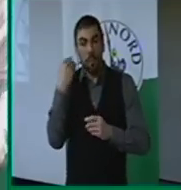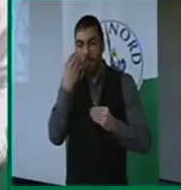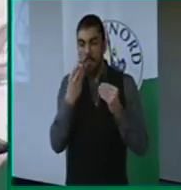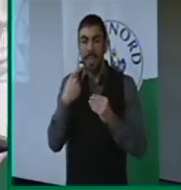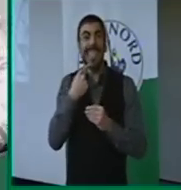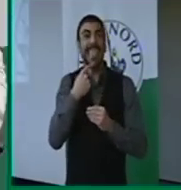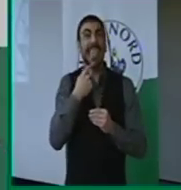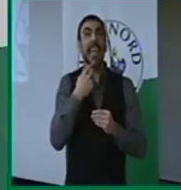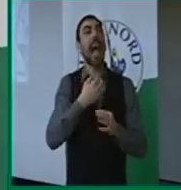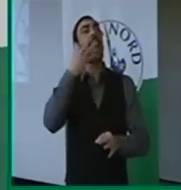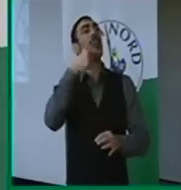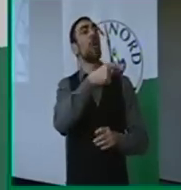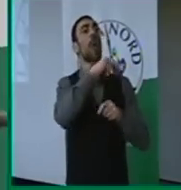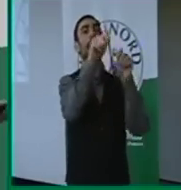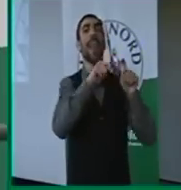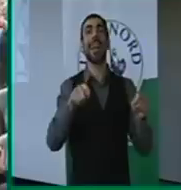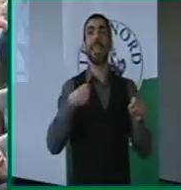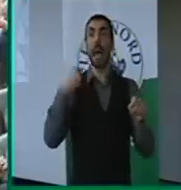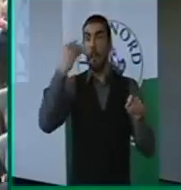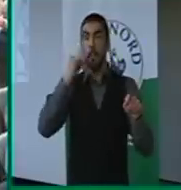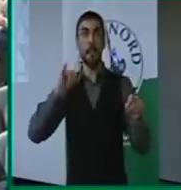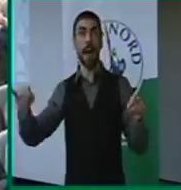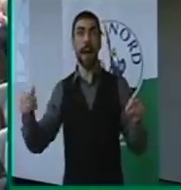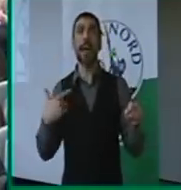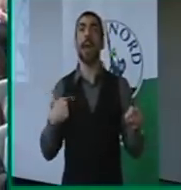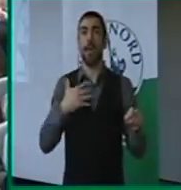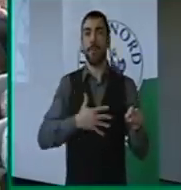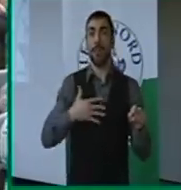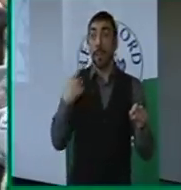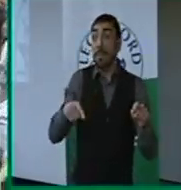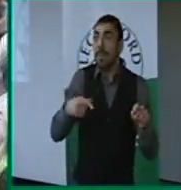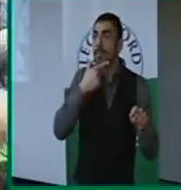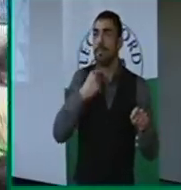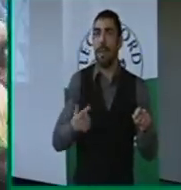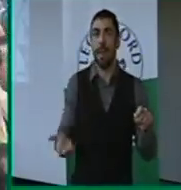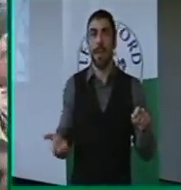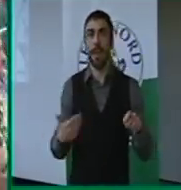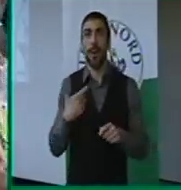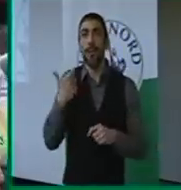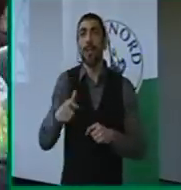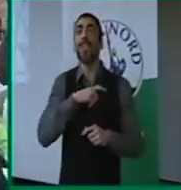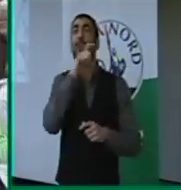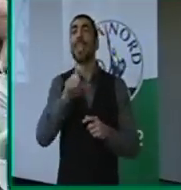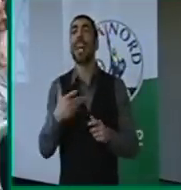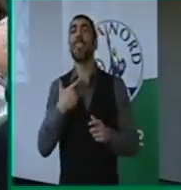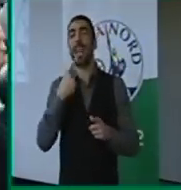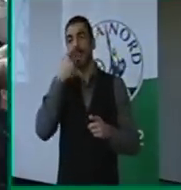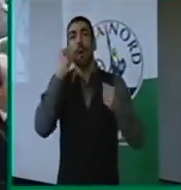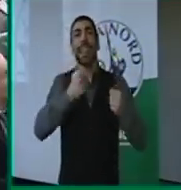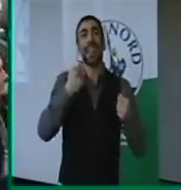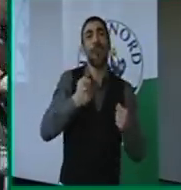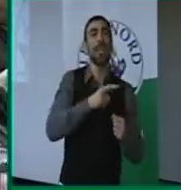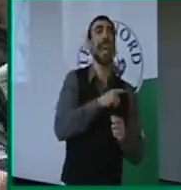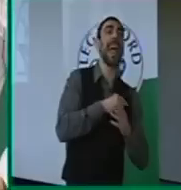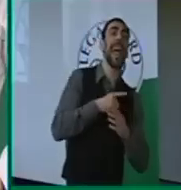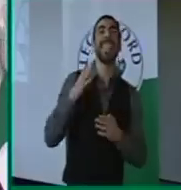di dare ragione a un leghista però e sono le cose più belle perché in Italia c'abbiamo le tifoserie destra